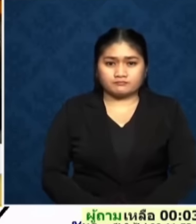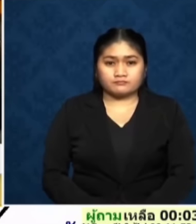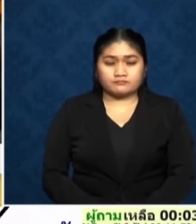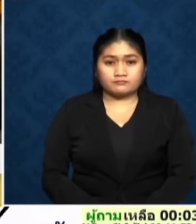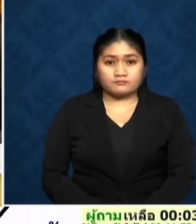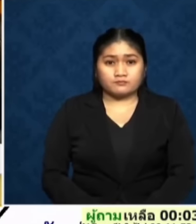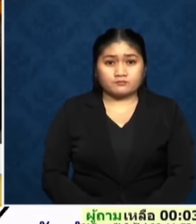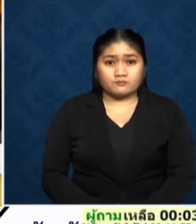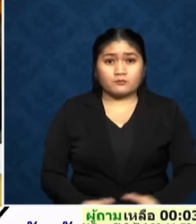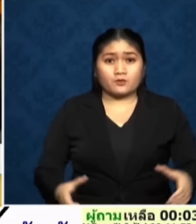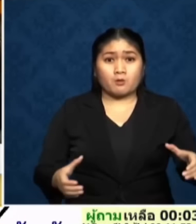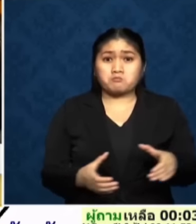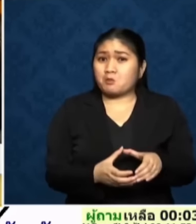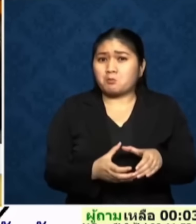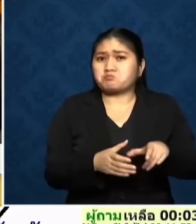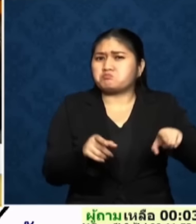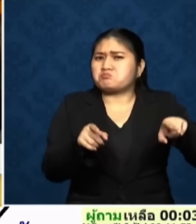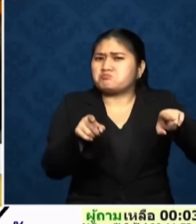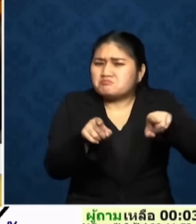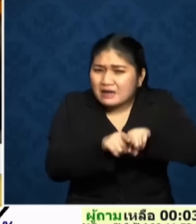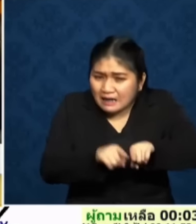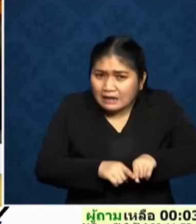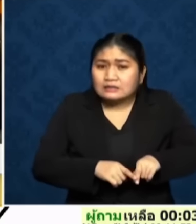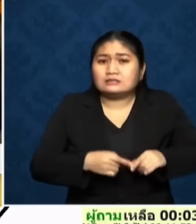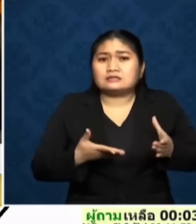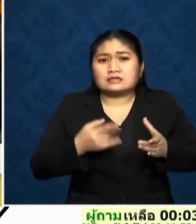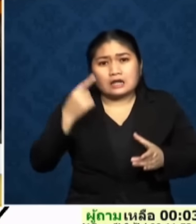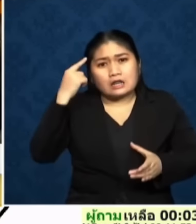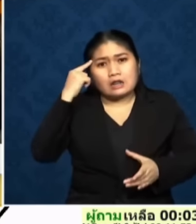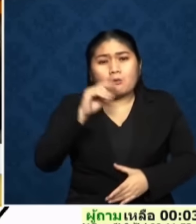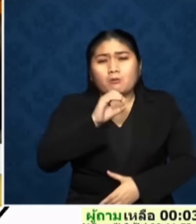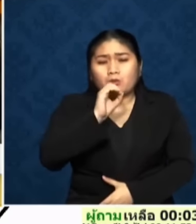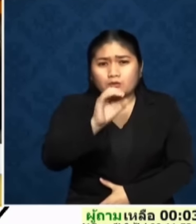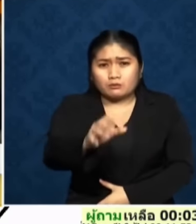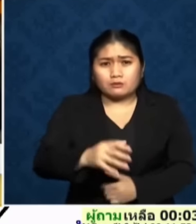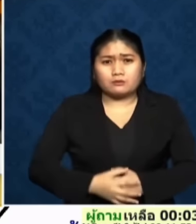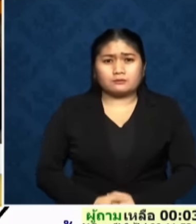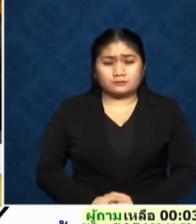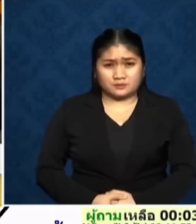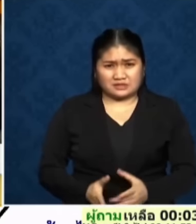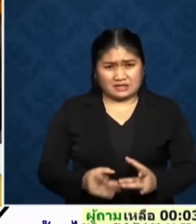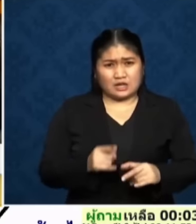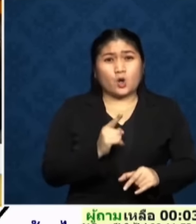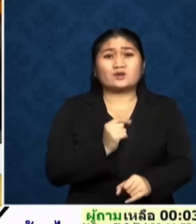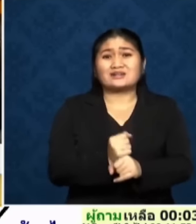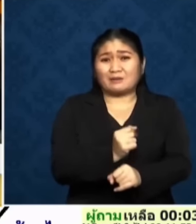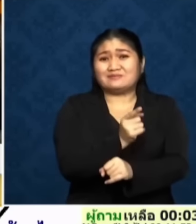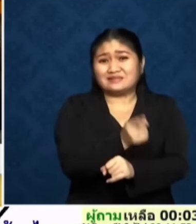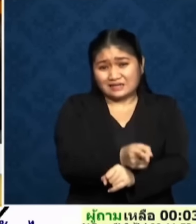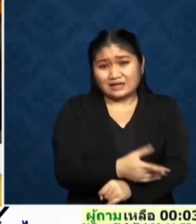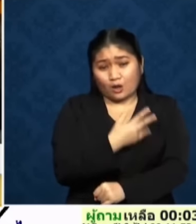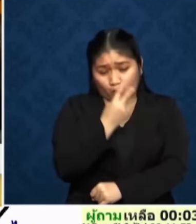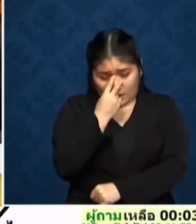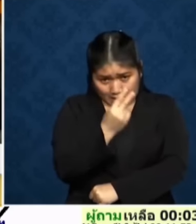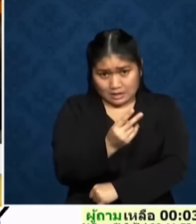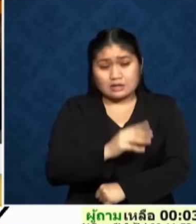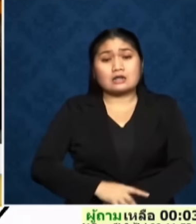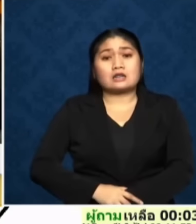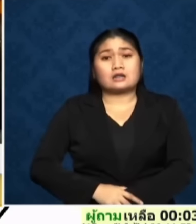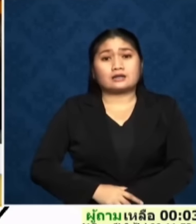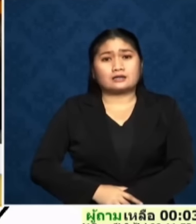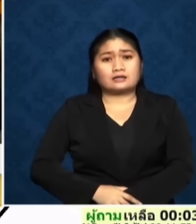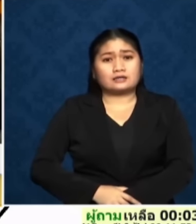พรรคเพื่อไทยก็พูดเรื่องนี้ชัดเจนเพราะเราเห็นจากการกระทำเราไม่ได้เห็นจากการคิดไปการทำมันเป็นอ